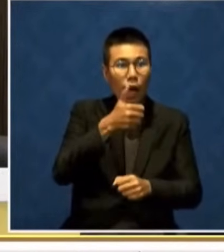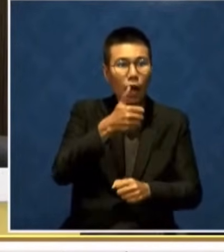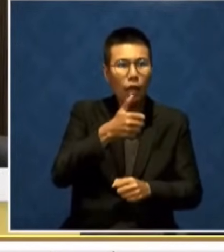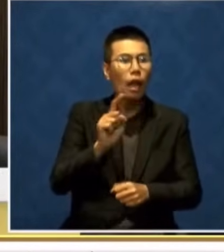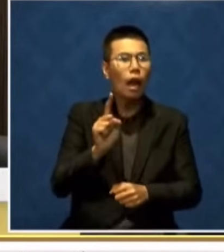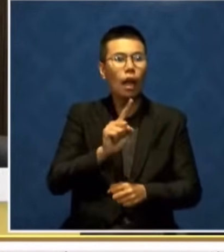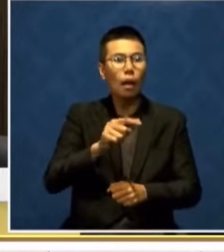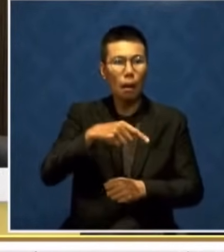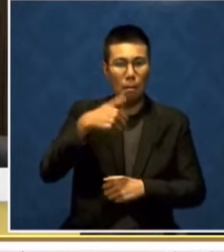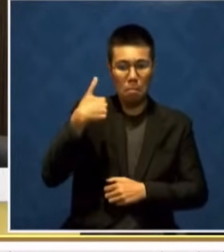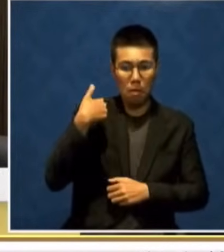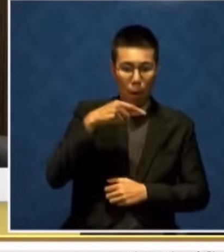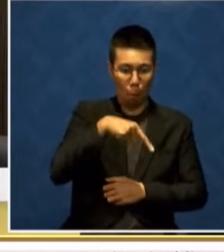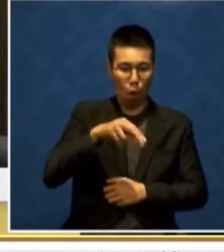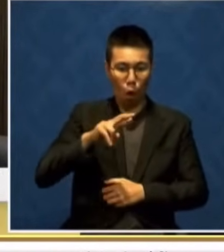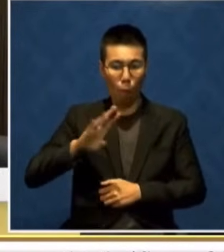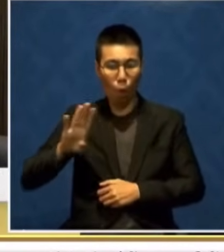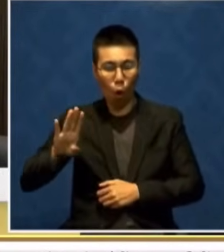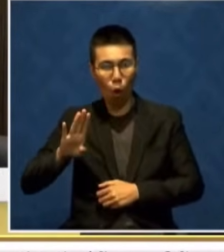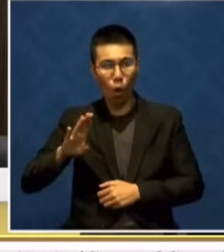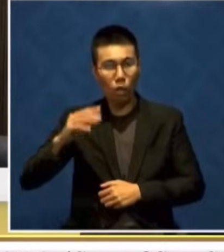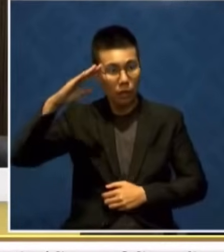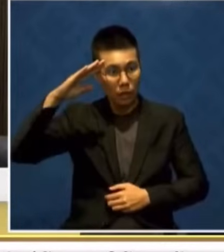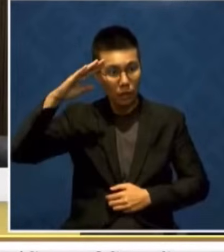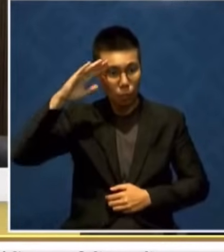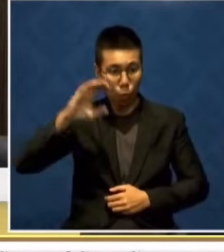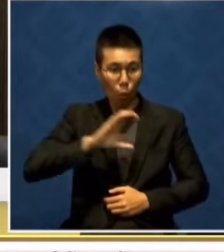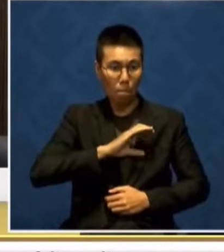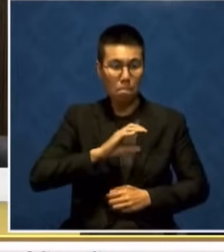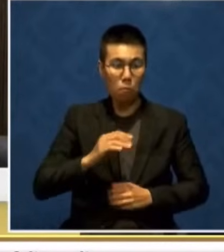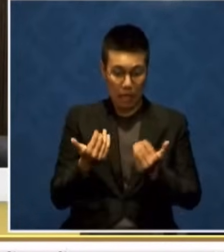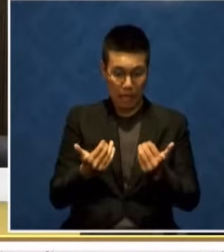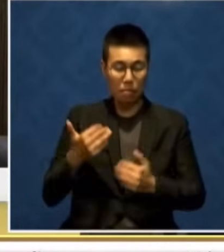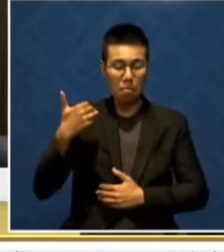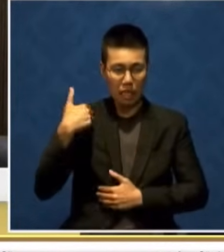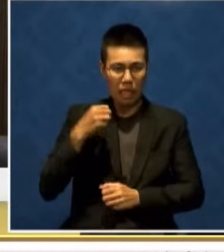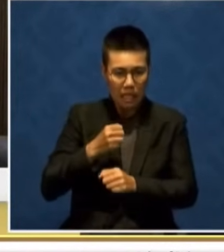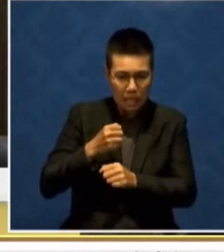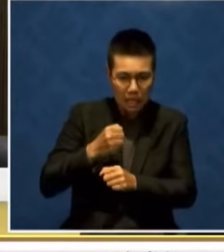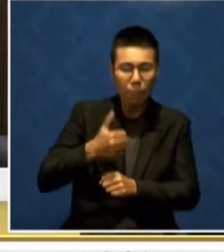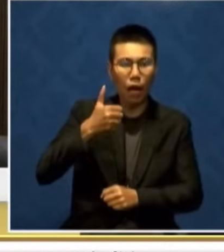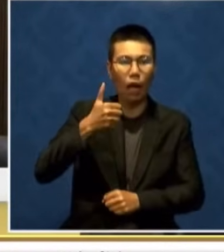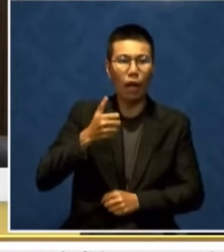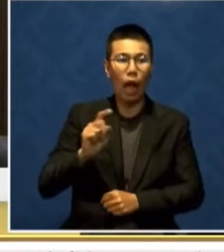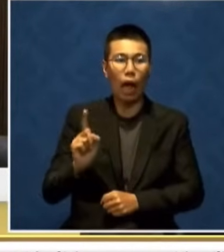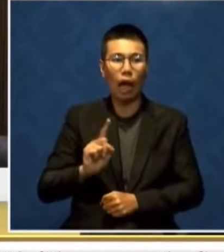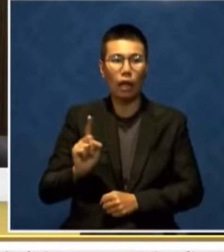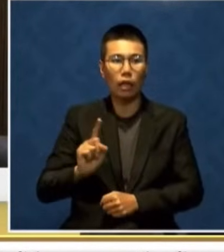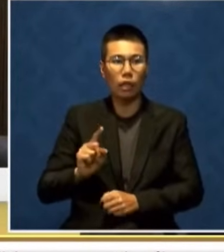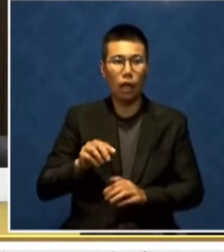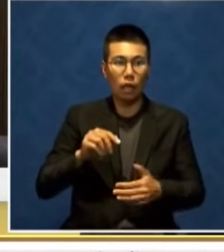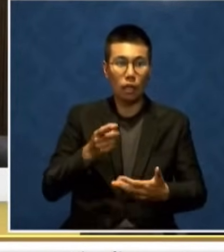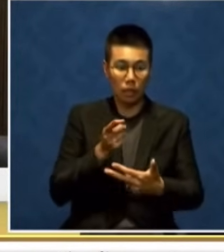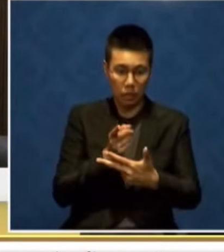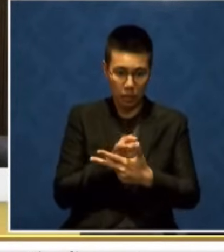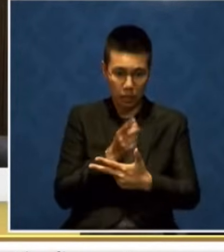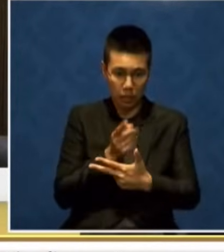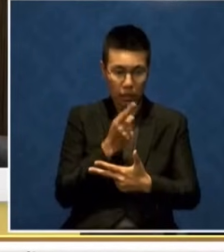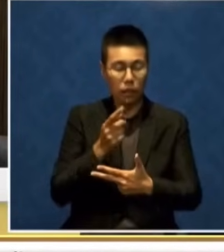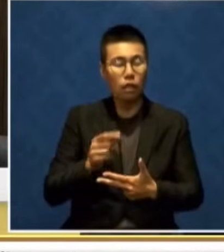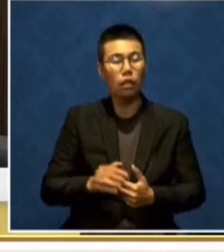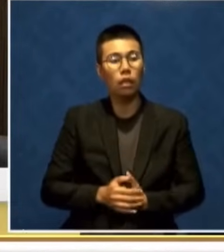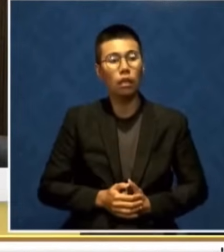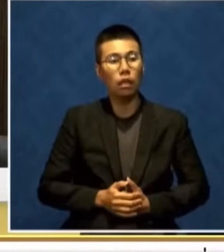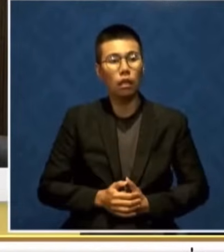พรบตำรวจฉบับปัจจุบันได้เลยขั้นตอนที่ 1ครับท่านต้องเปิด